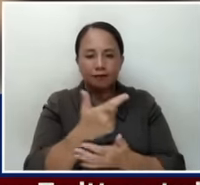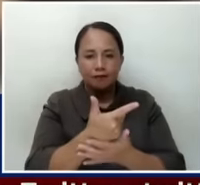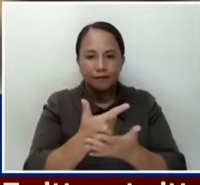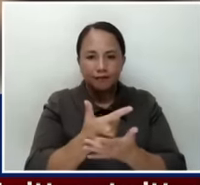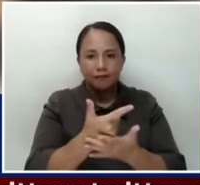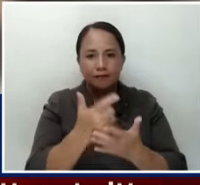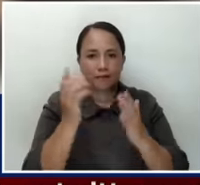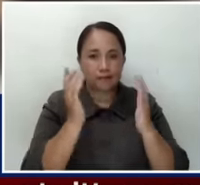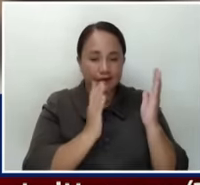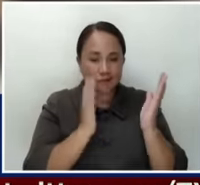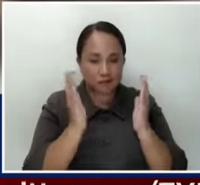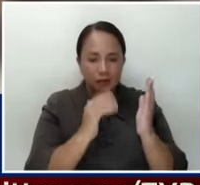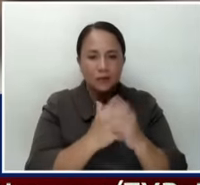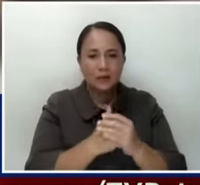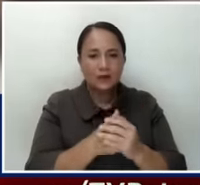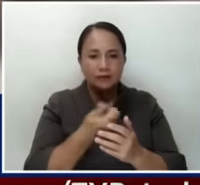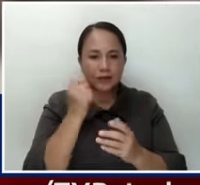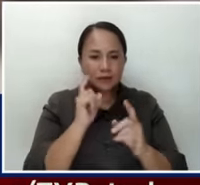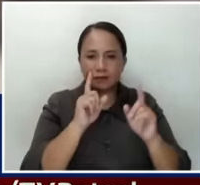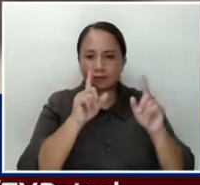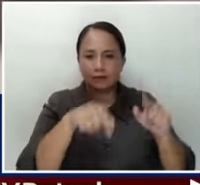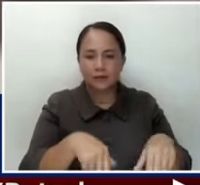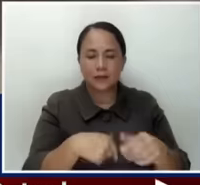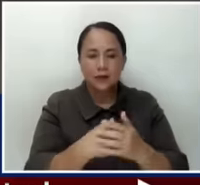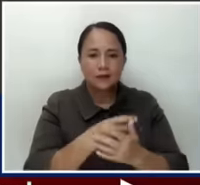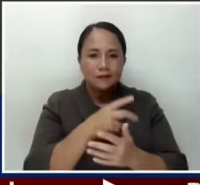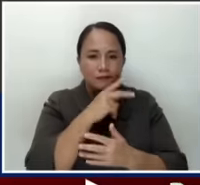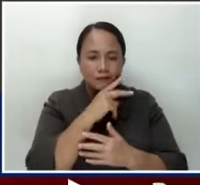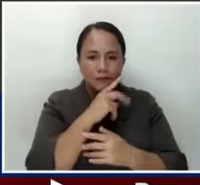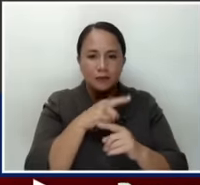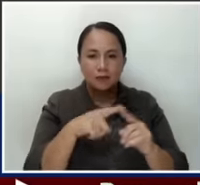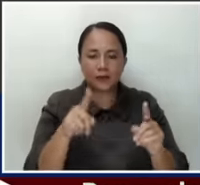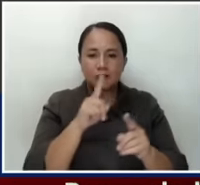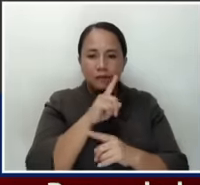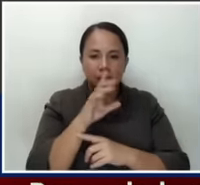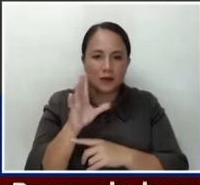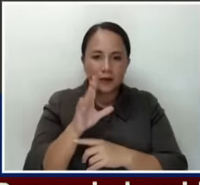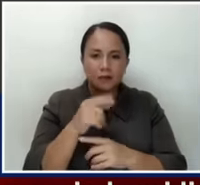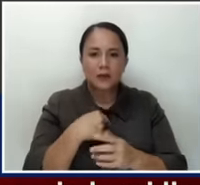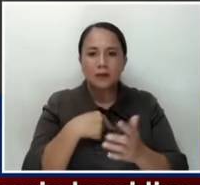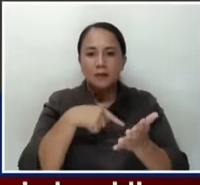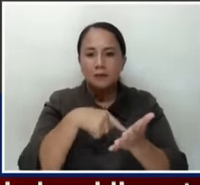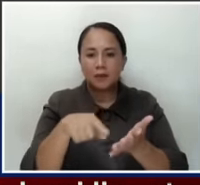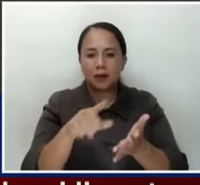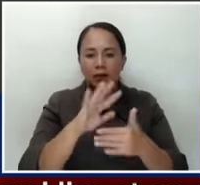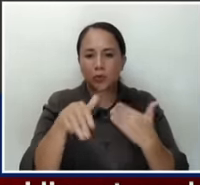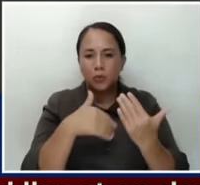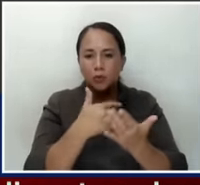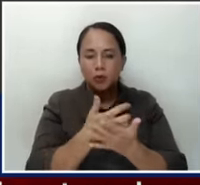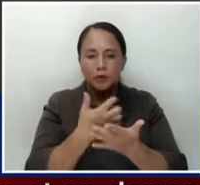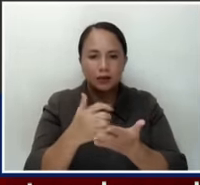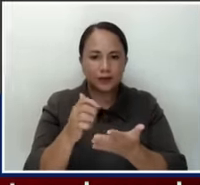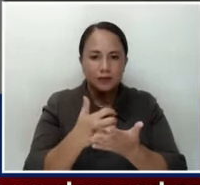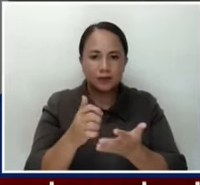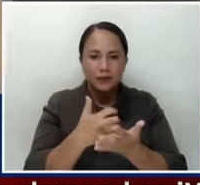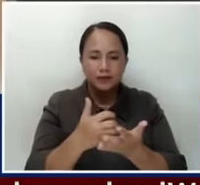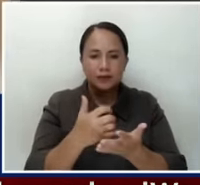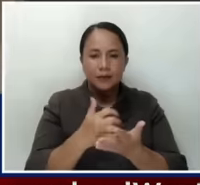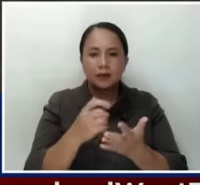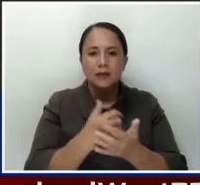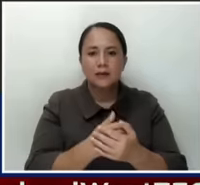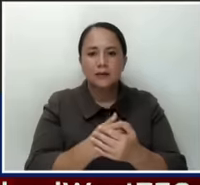firearm. Tumangging magbigay ng pahayag ang suspect pero nangakong sasagutin ang lahat ng gastusin ng dalaga sa